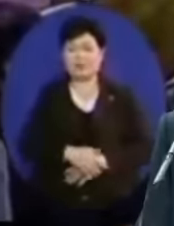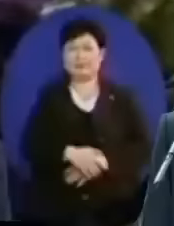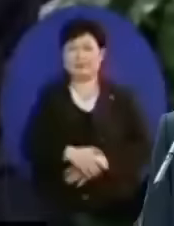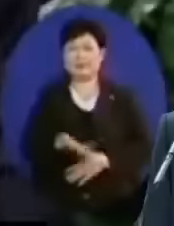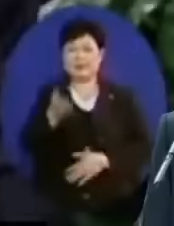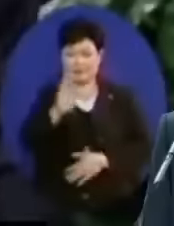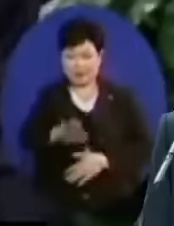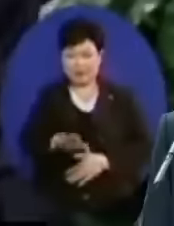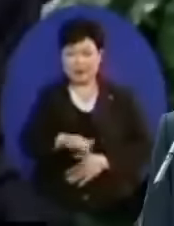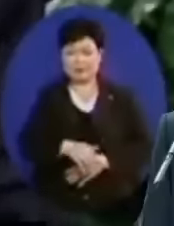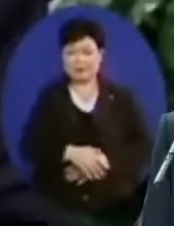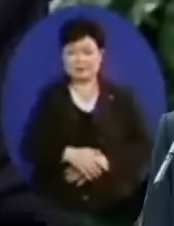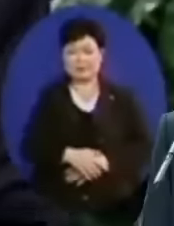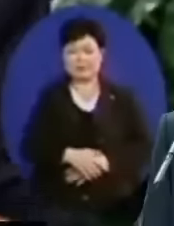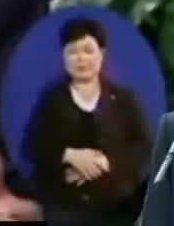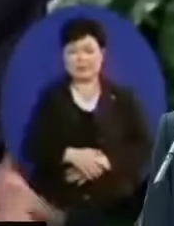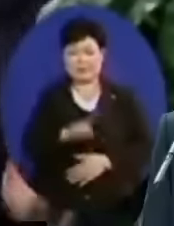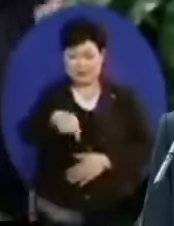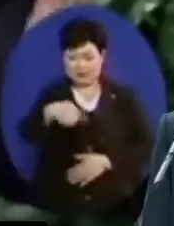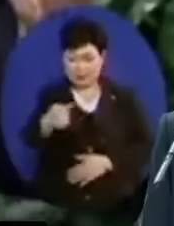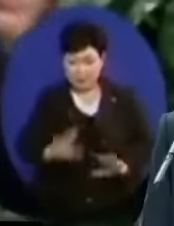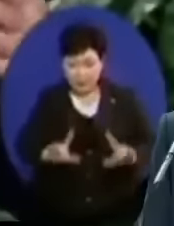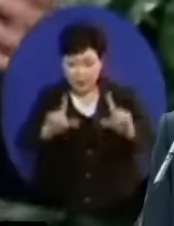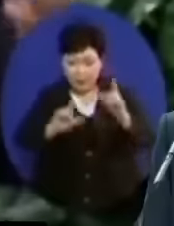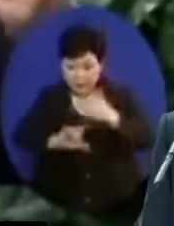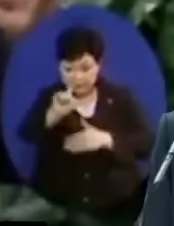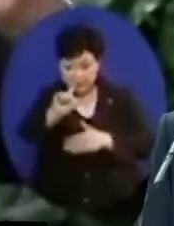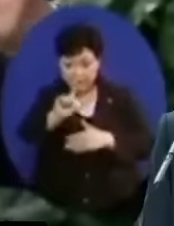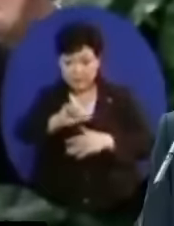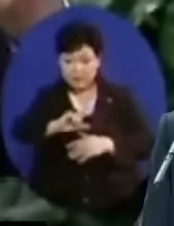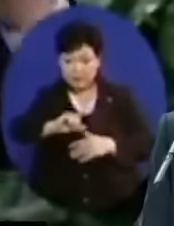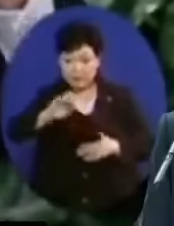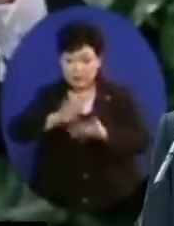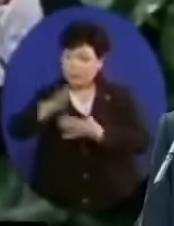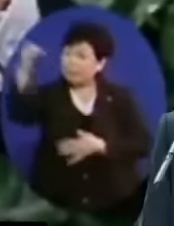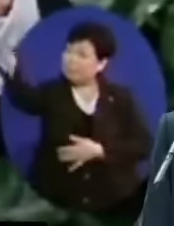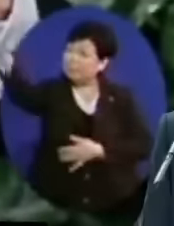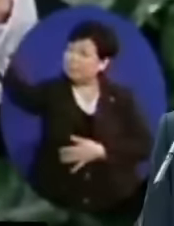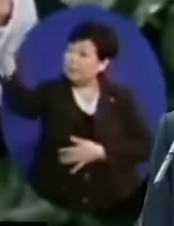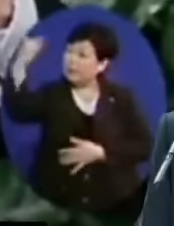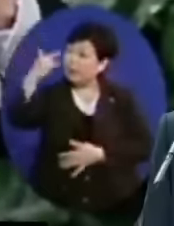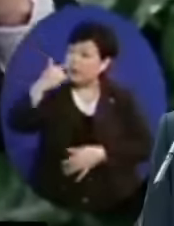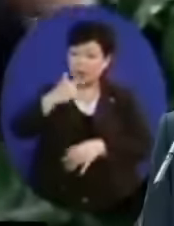그런데 그 다음날 햇빛이 비치는데 박는콜이